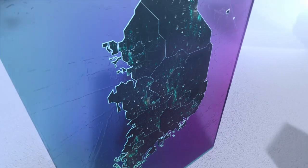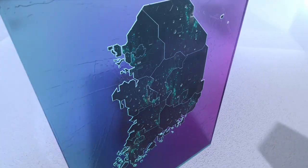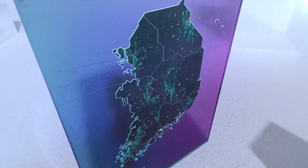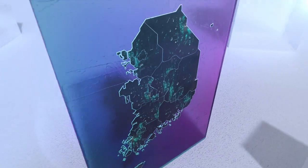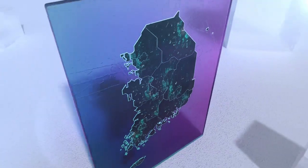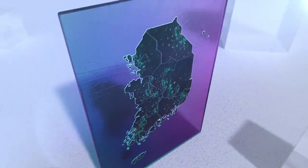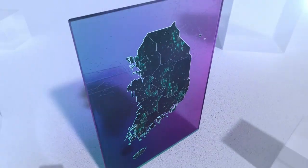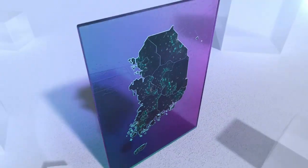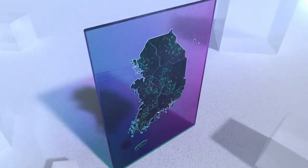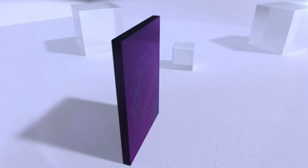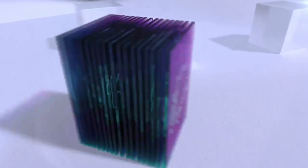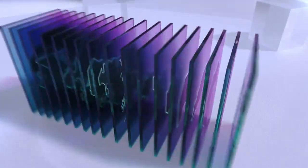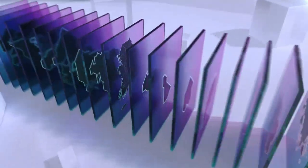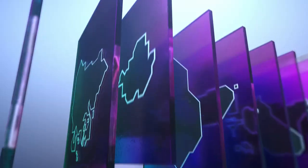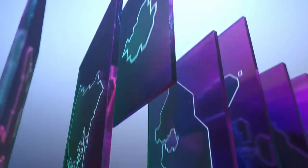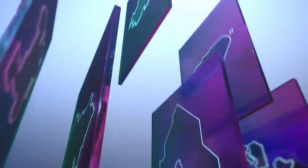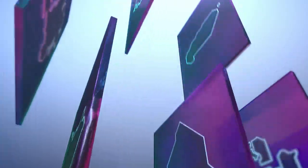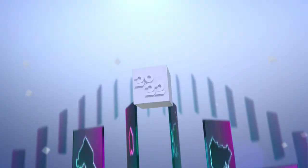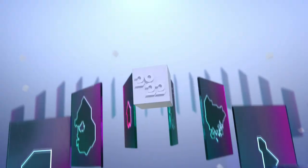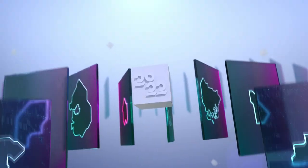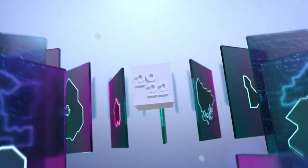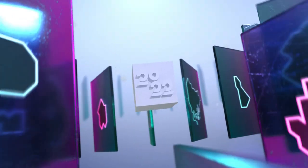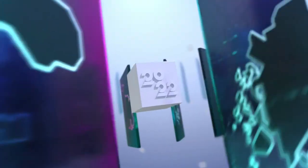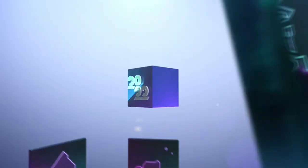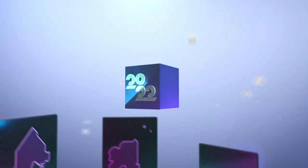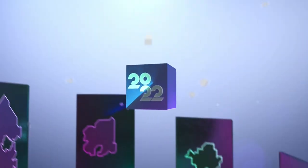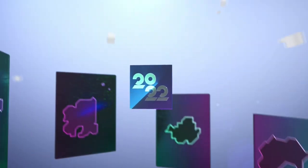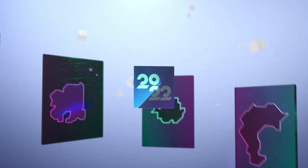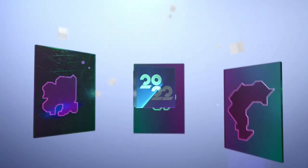지금까지 생생